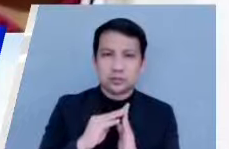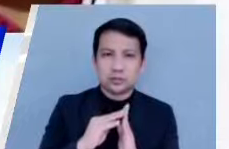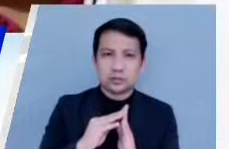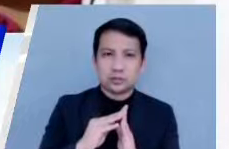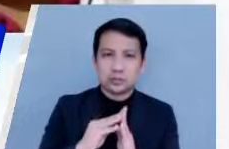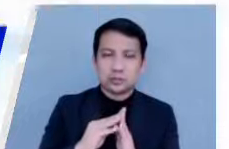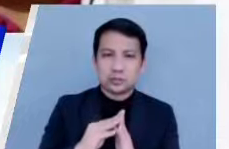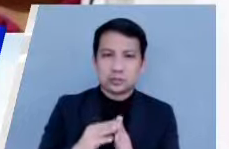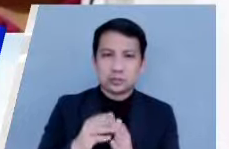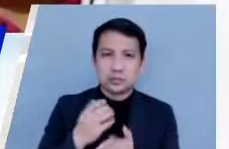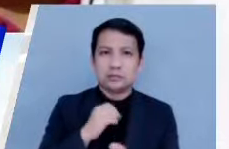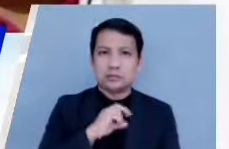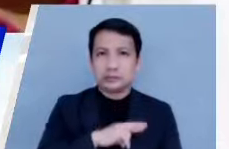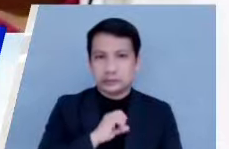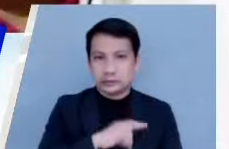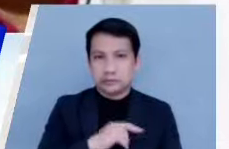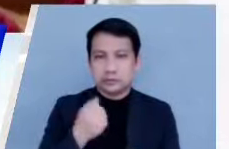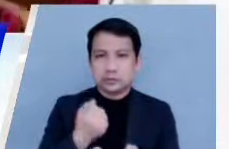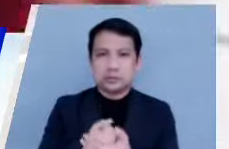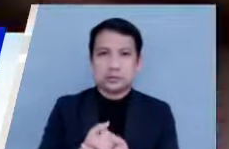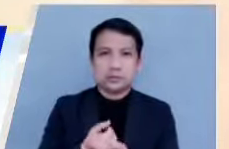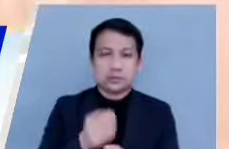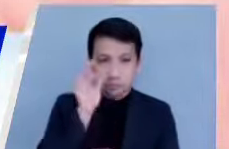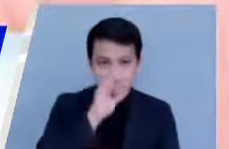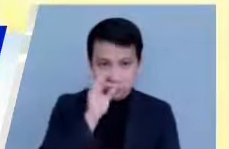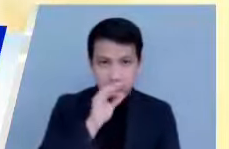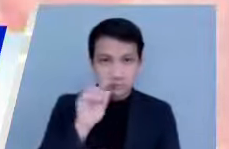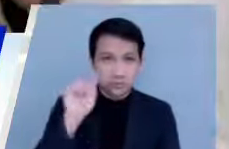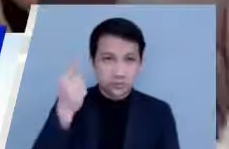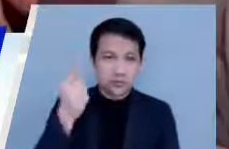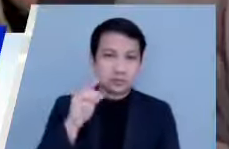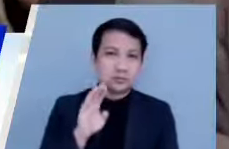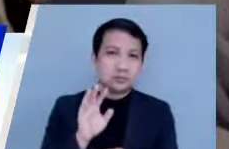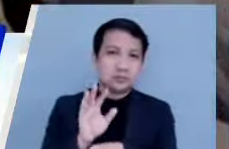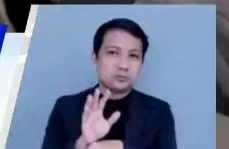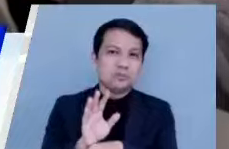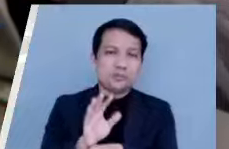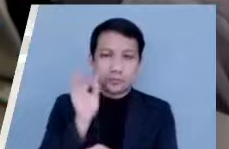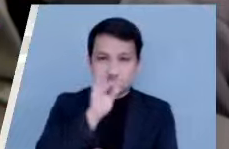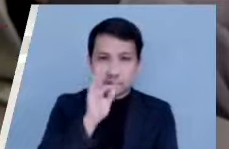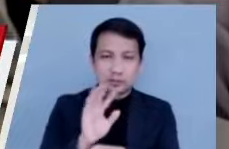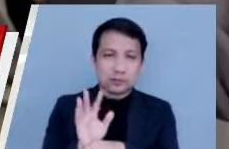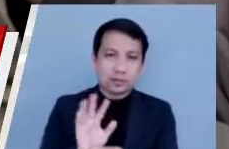na kauna-unahan for a Filipino film. We're very grateful kasi parang